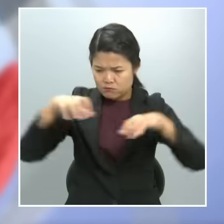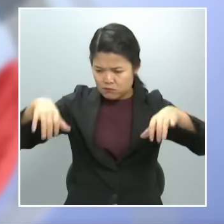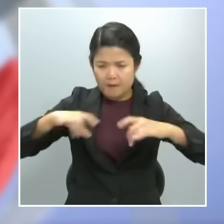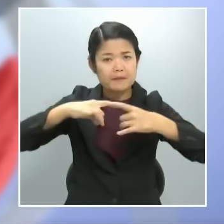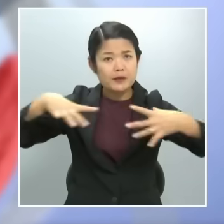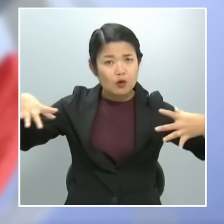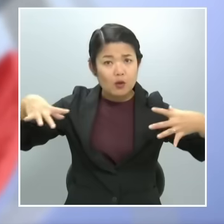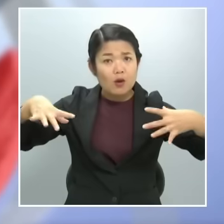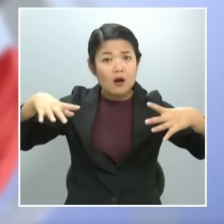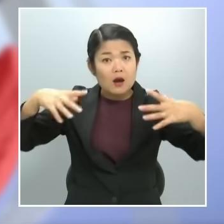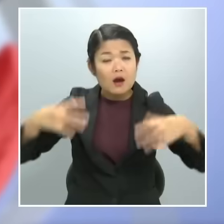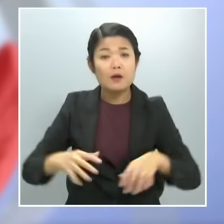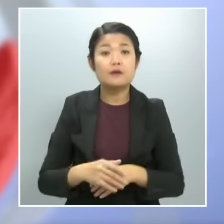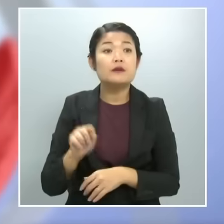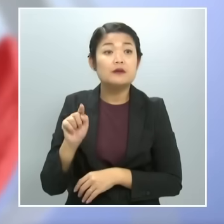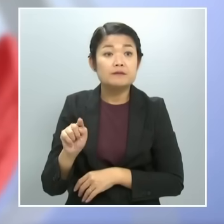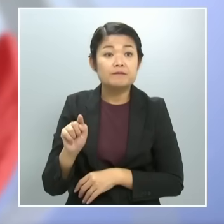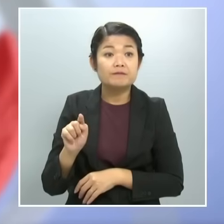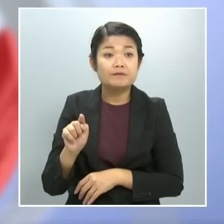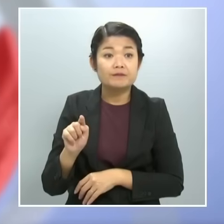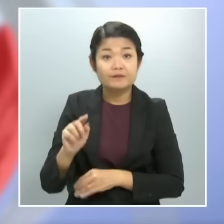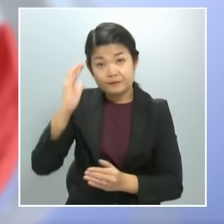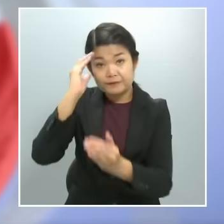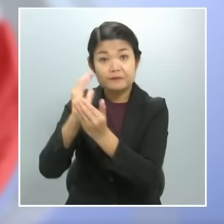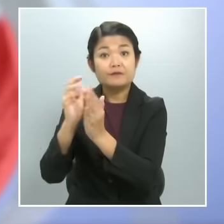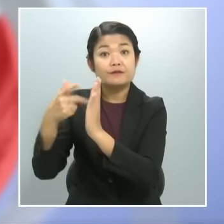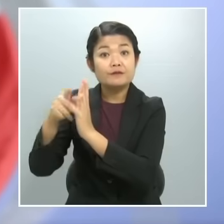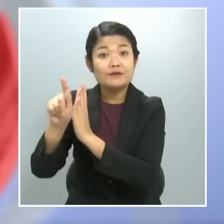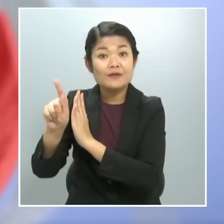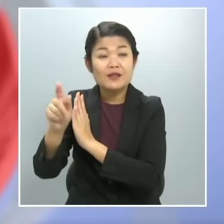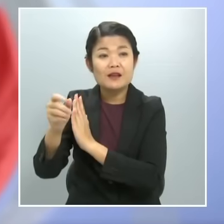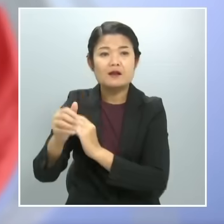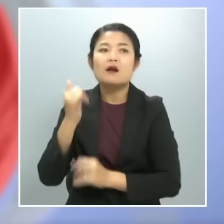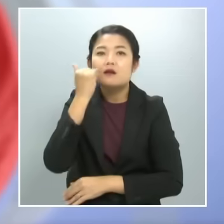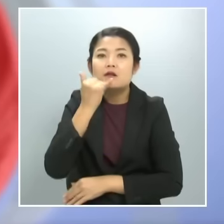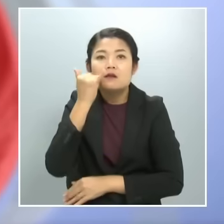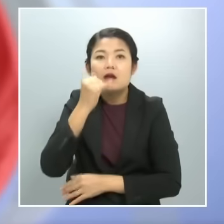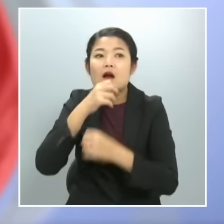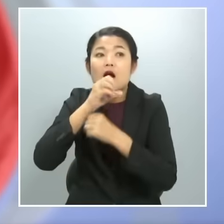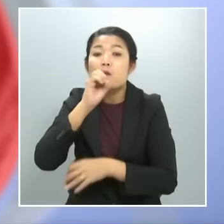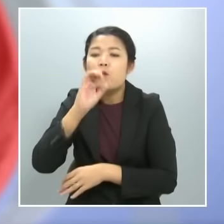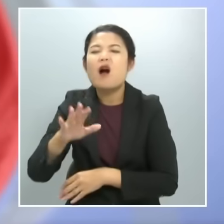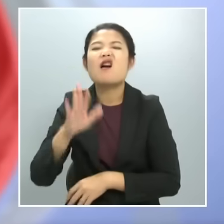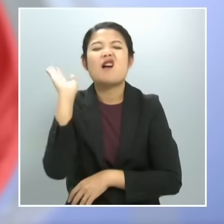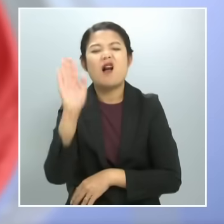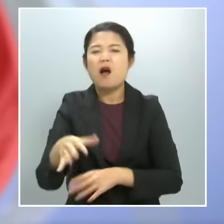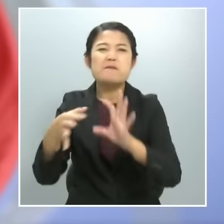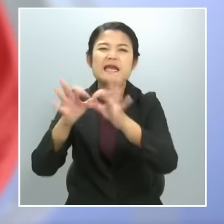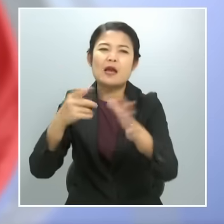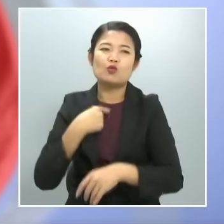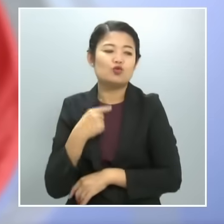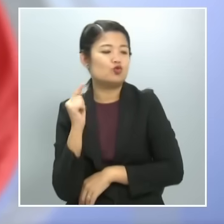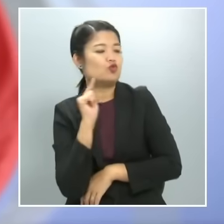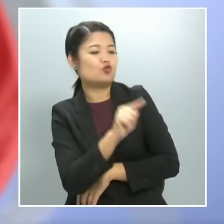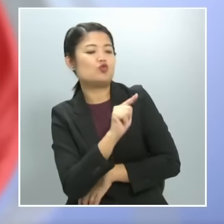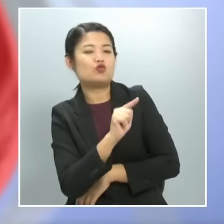ปุ๊บปรากฏว่าที่ทางฝั่งของเอ่อสพแวงน้อยค่ะพอญ่าไปแจ้งสพแวงน้อยบอกว่าอ๋อไม่เกี่ยวนู่นให้ไป